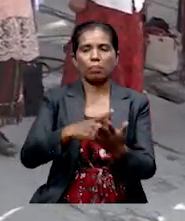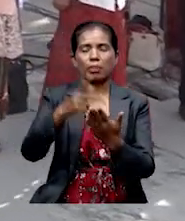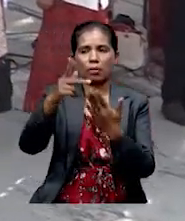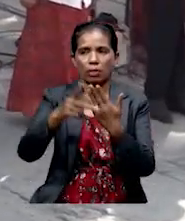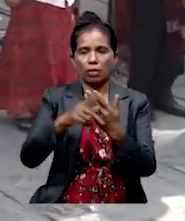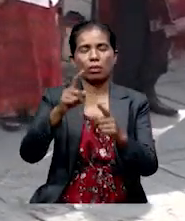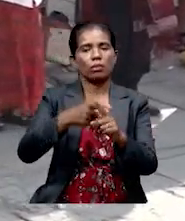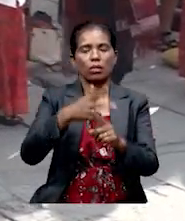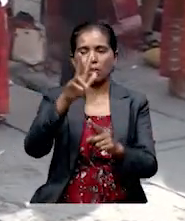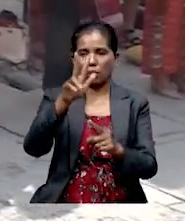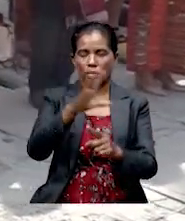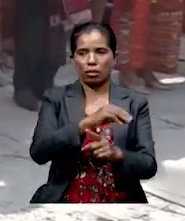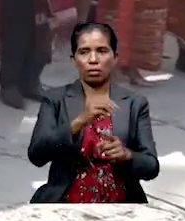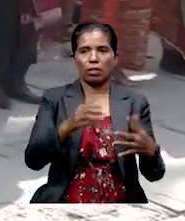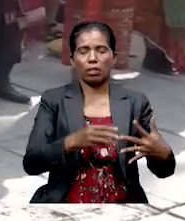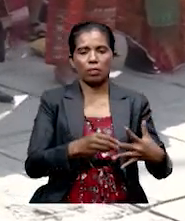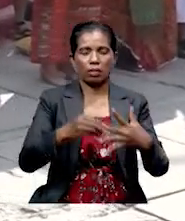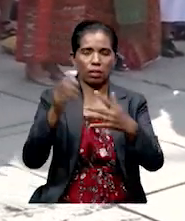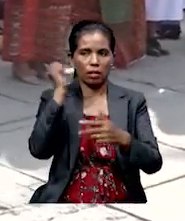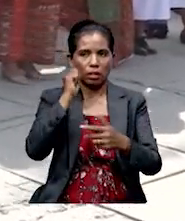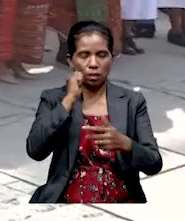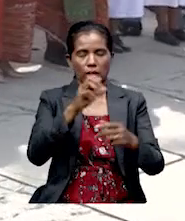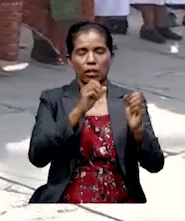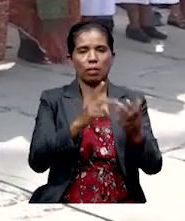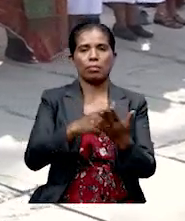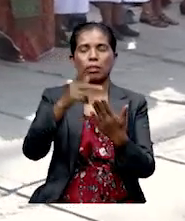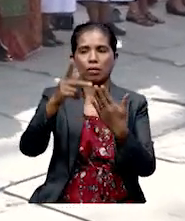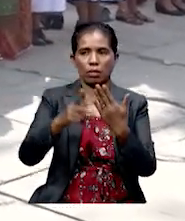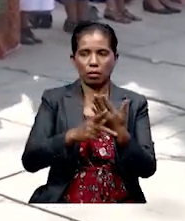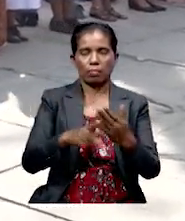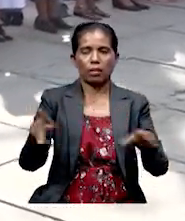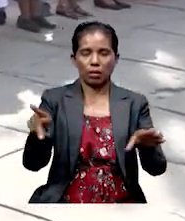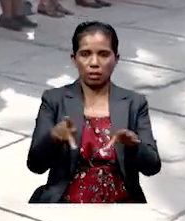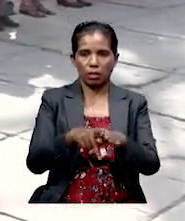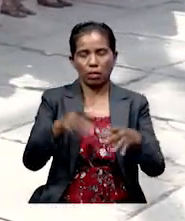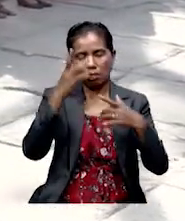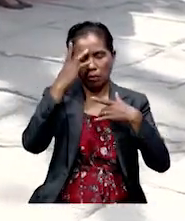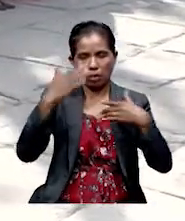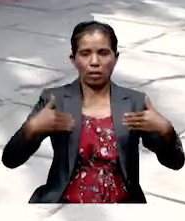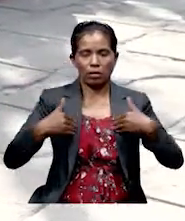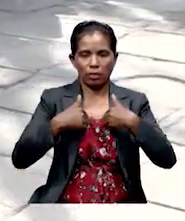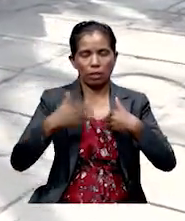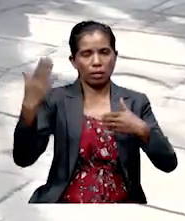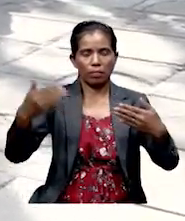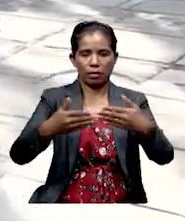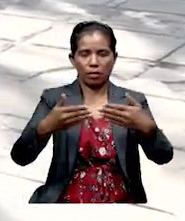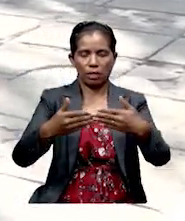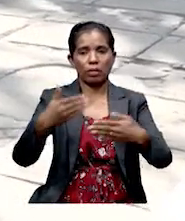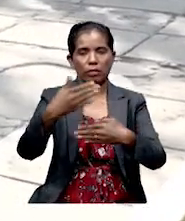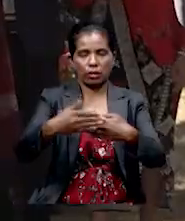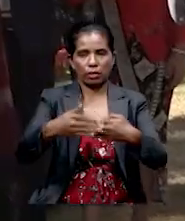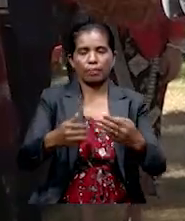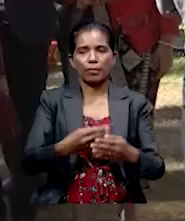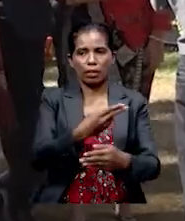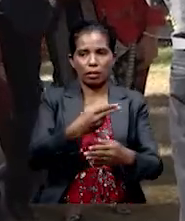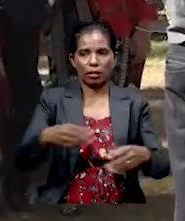durante fulan tolu, liu-liu ASEAN nian atau tir programa antisipasaun moras animal nian iha frontera. Indonesia esforço